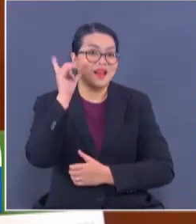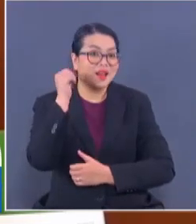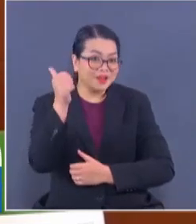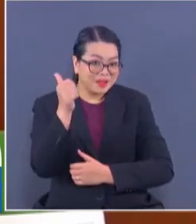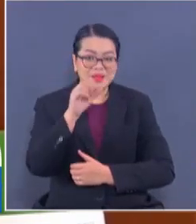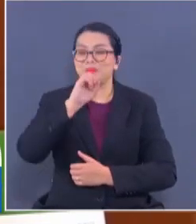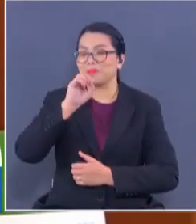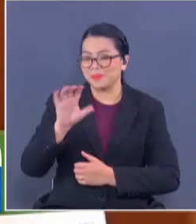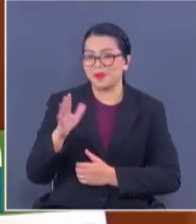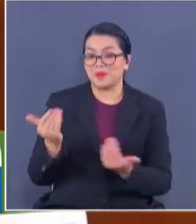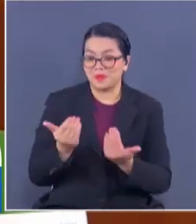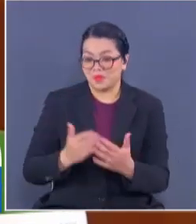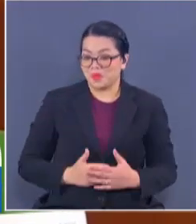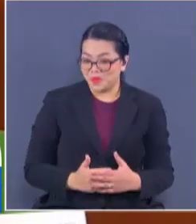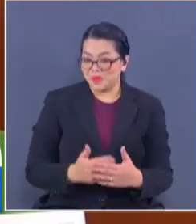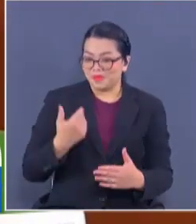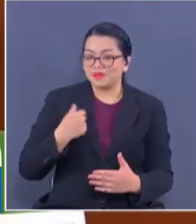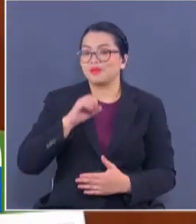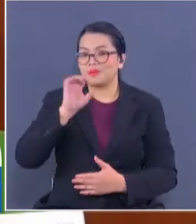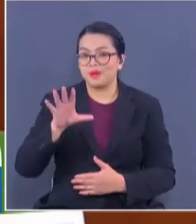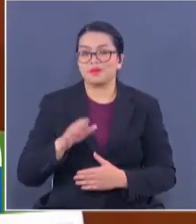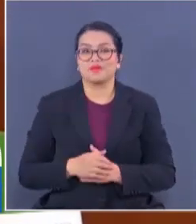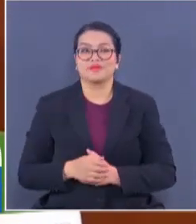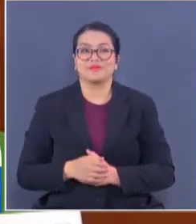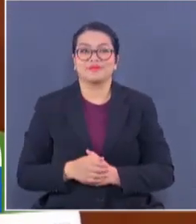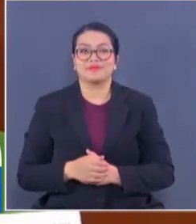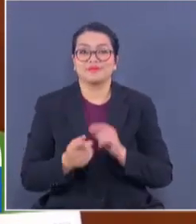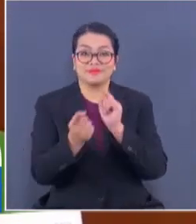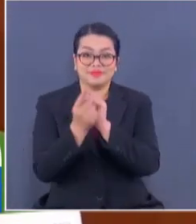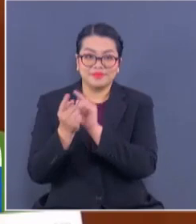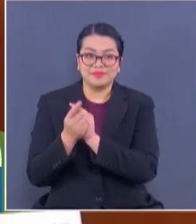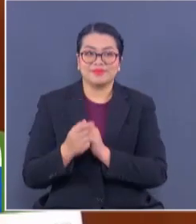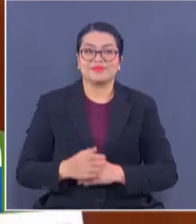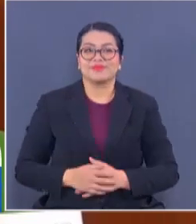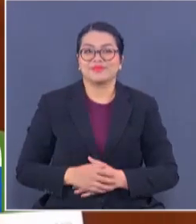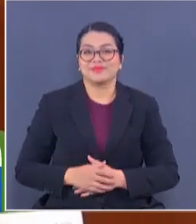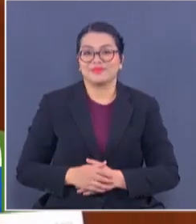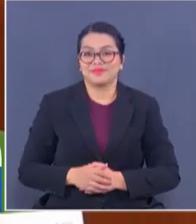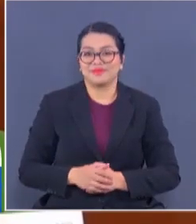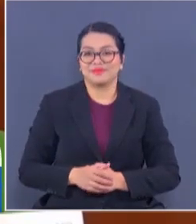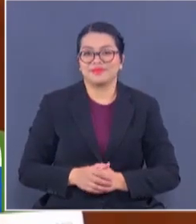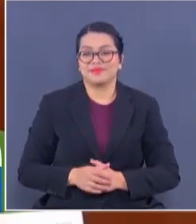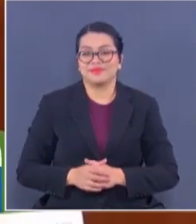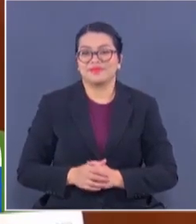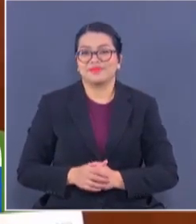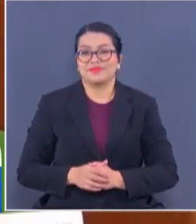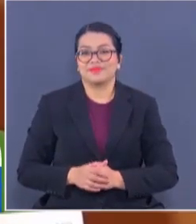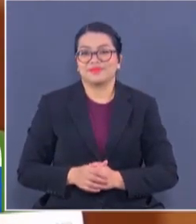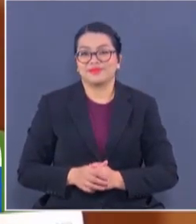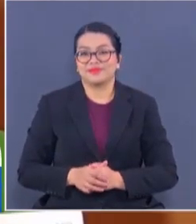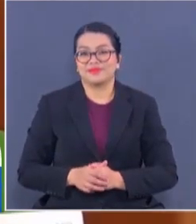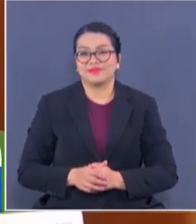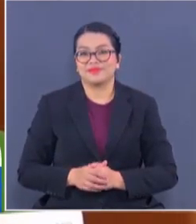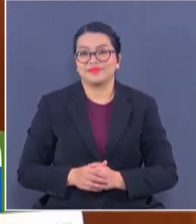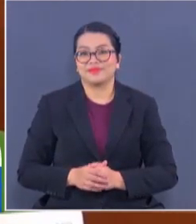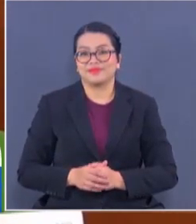อนเมื่อไหร่จะรีบบอกจริงจริงก็เจอพี่ชมแล้วพี่ชมก็บอกว่าถ้ามีน้องเมื่อไหร่ปรึกษาได้เลยนะก็คงต้อง